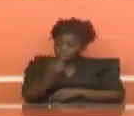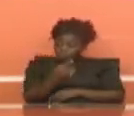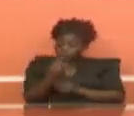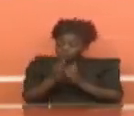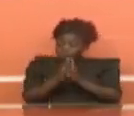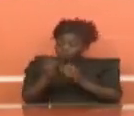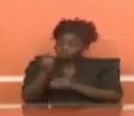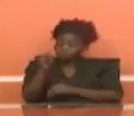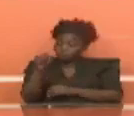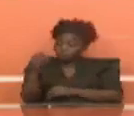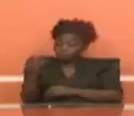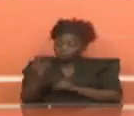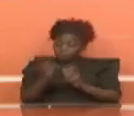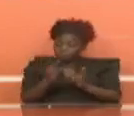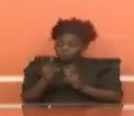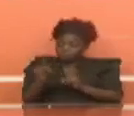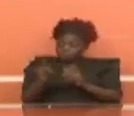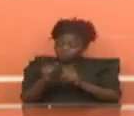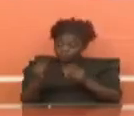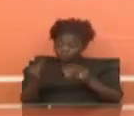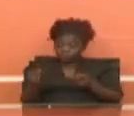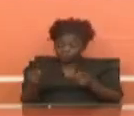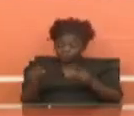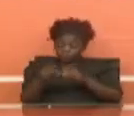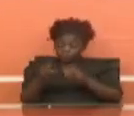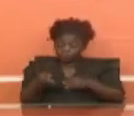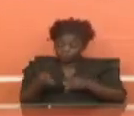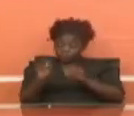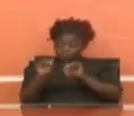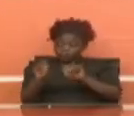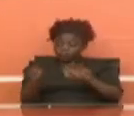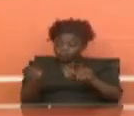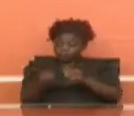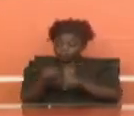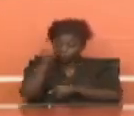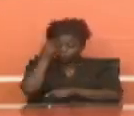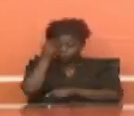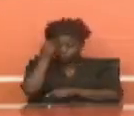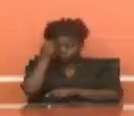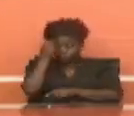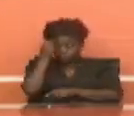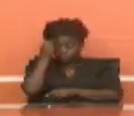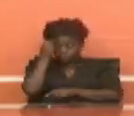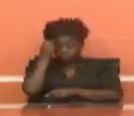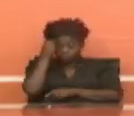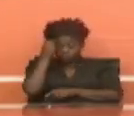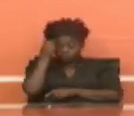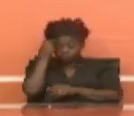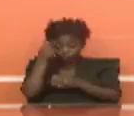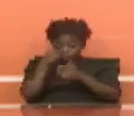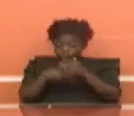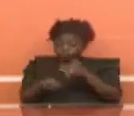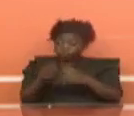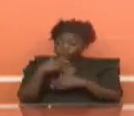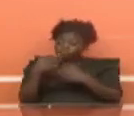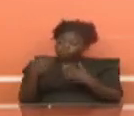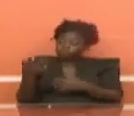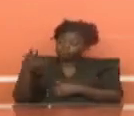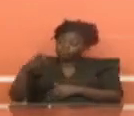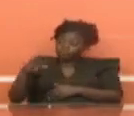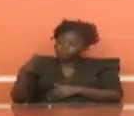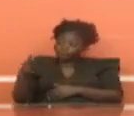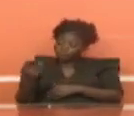mu nnimiro eya bulijjo ne bw'ofunza mu kigero kino zisigala zikola bulungi. Kimu kyebyetaaga ebiri amazzi tugifukiridde